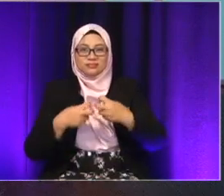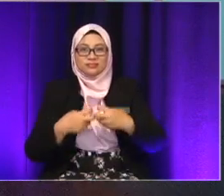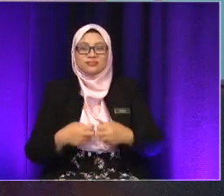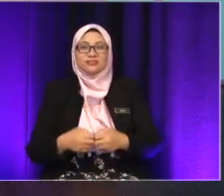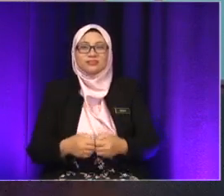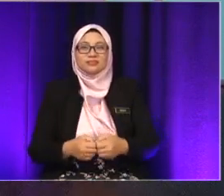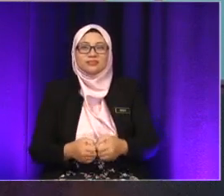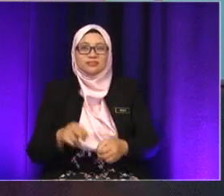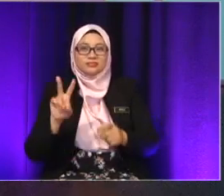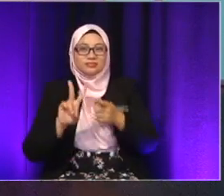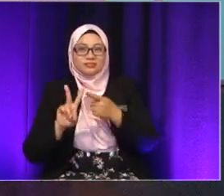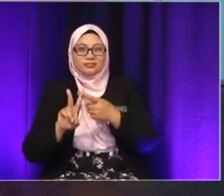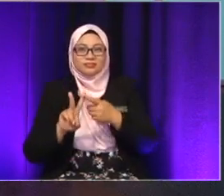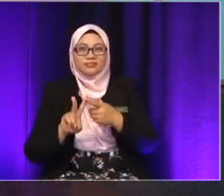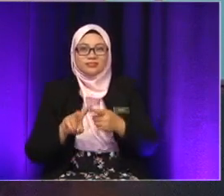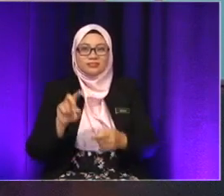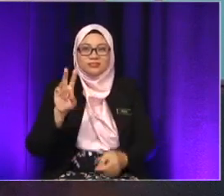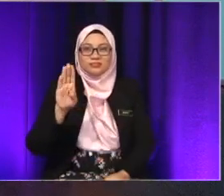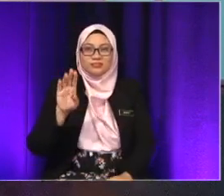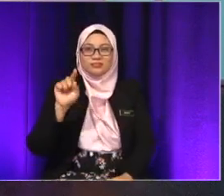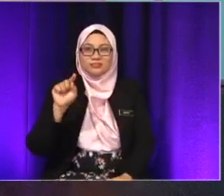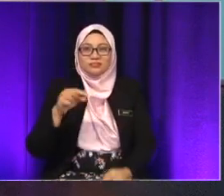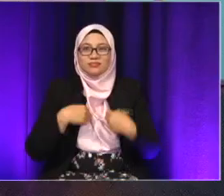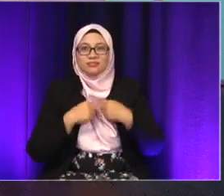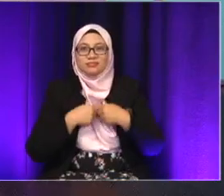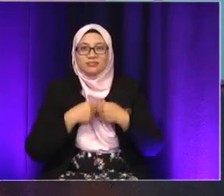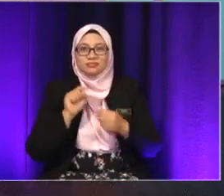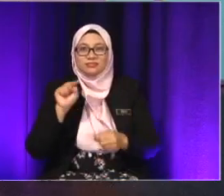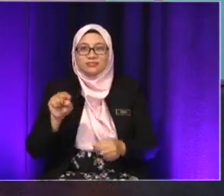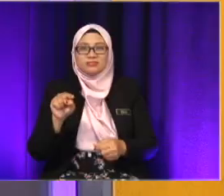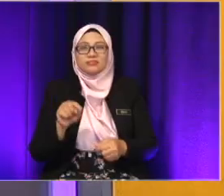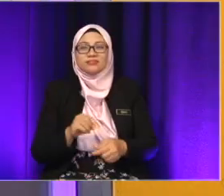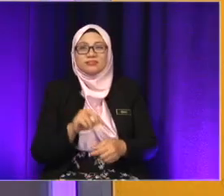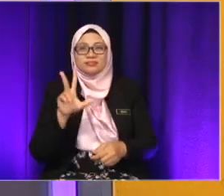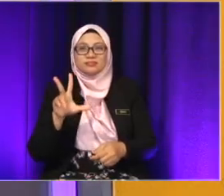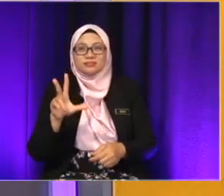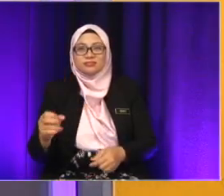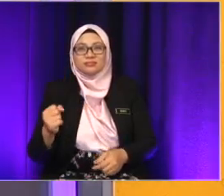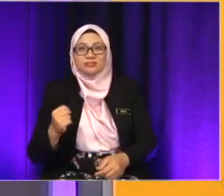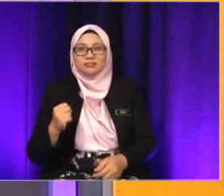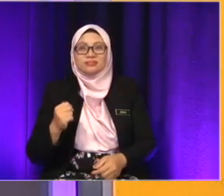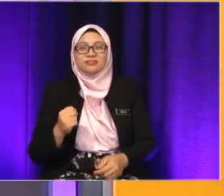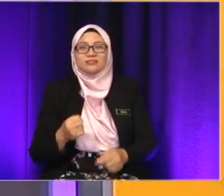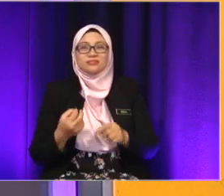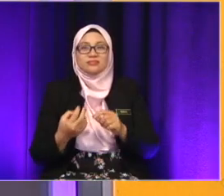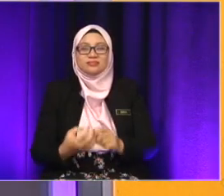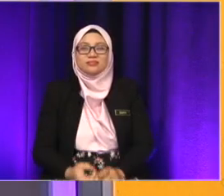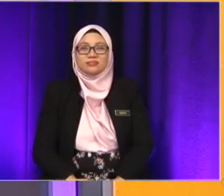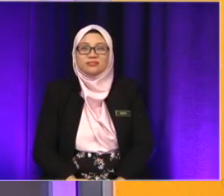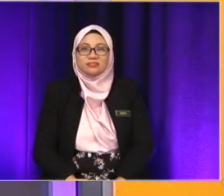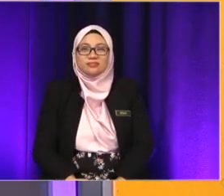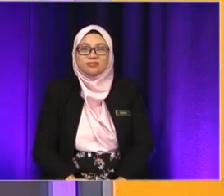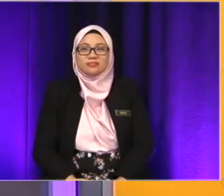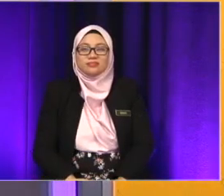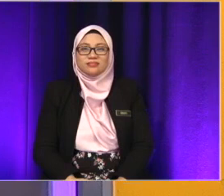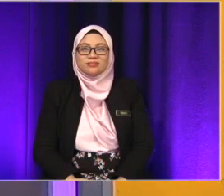Okey. Seterusnya tuil pun sama juga, yang tuil penahan. Okey, Okey, teruskan lagi. Tuil penahan sebab jadi ini menyebabkan dia boleh